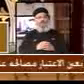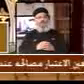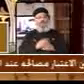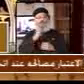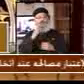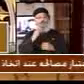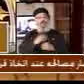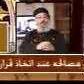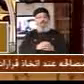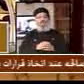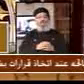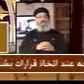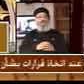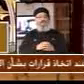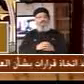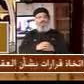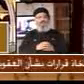لكن بمنتهى الثقة